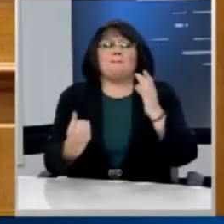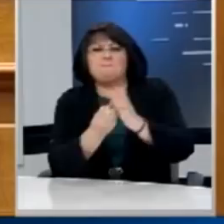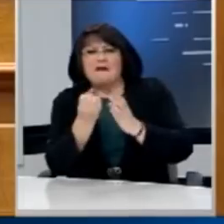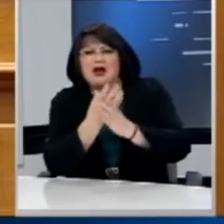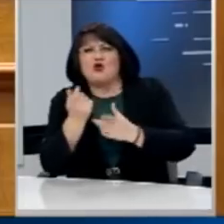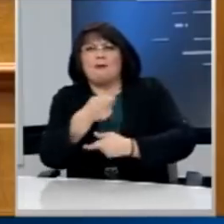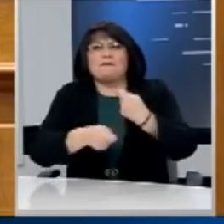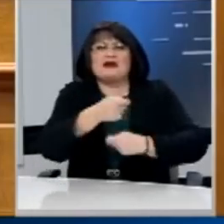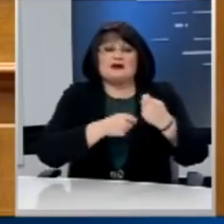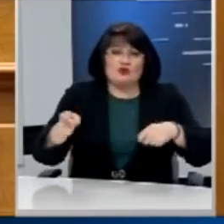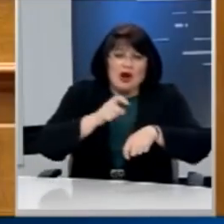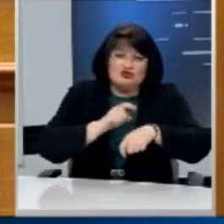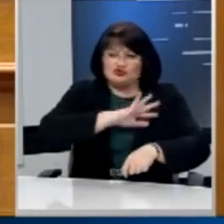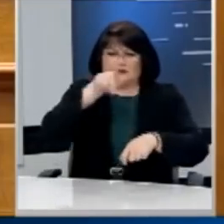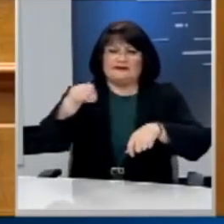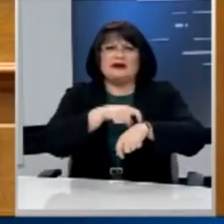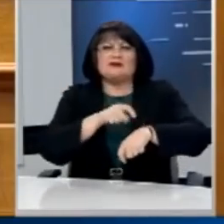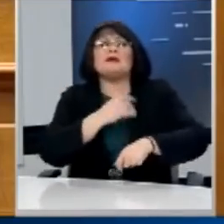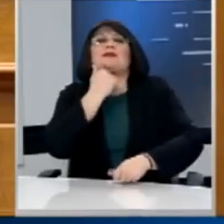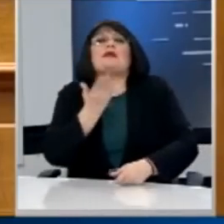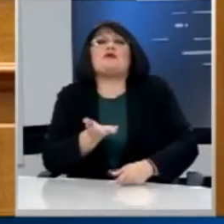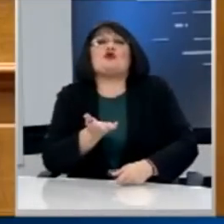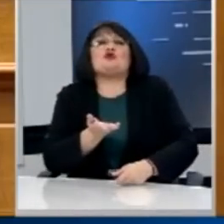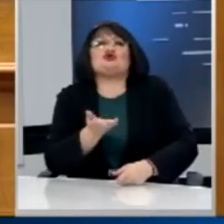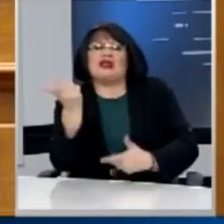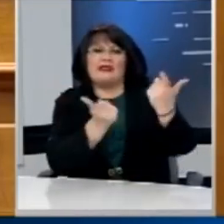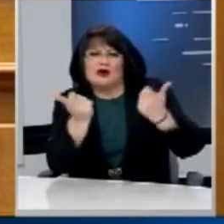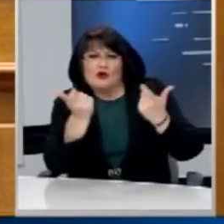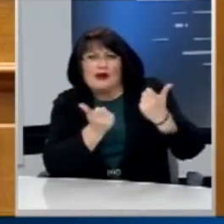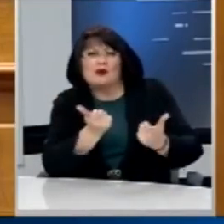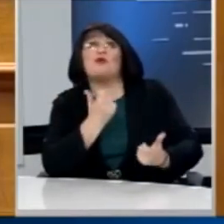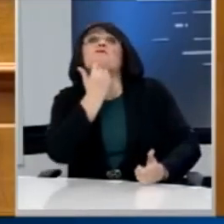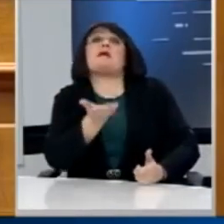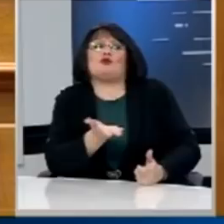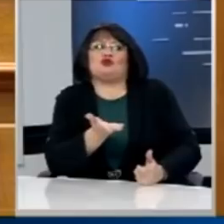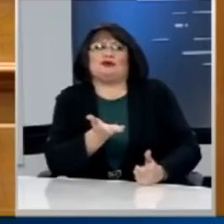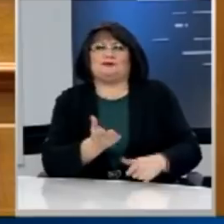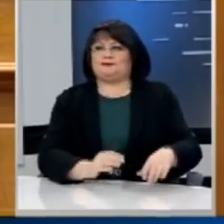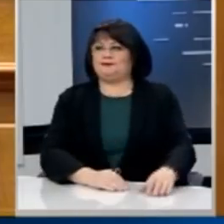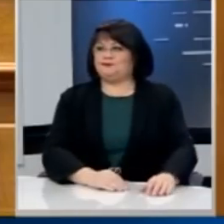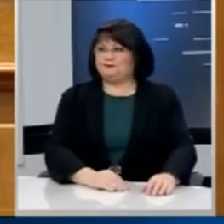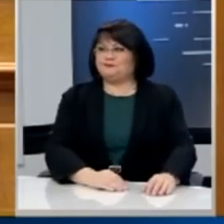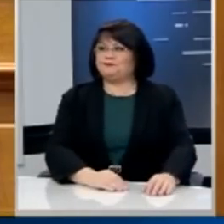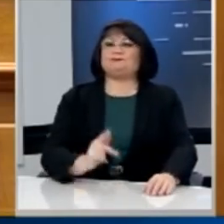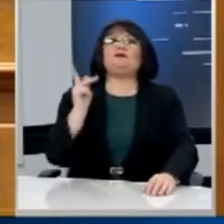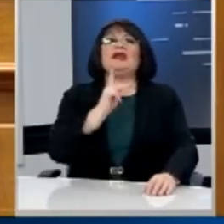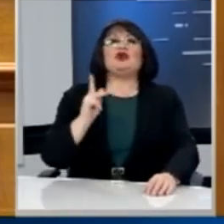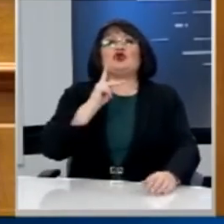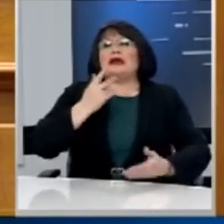παραγωγική επιχείρηση που μέχρι σήμερα δεν είχε πρόσβαση σε τραπεζικό δανεισμό. Η κοινωνική